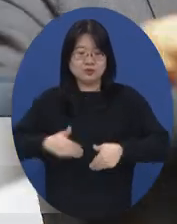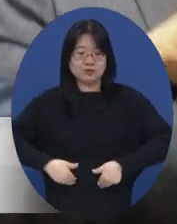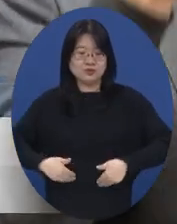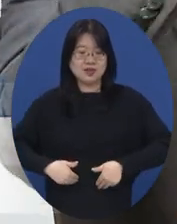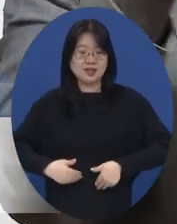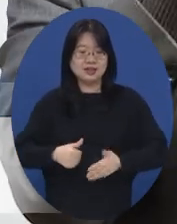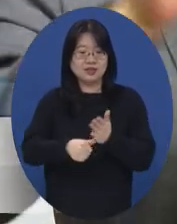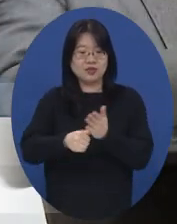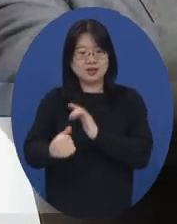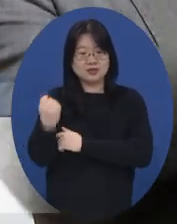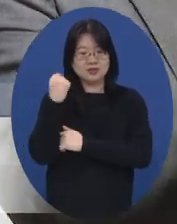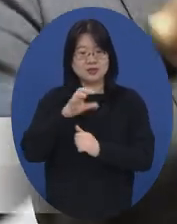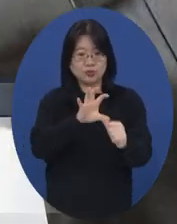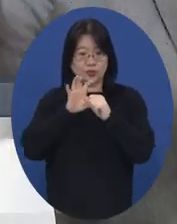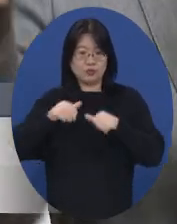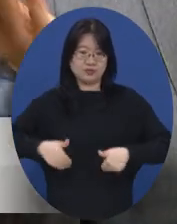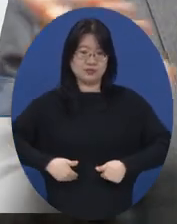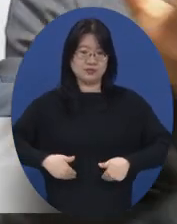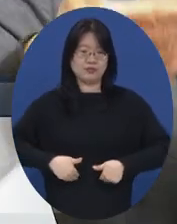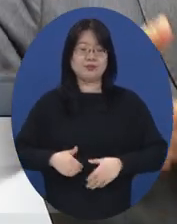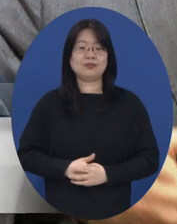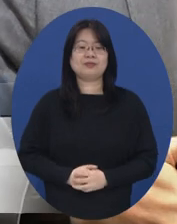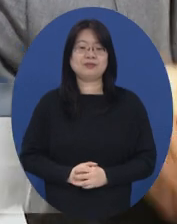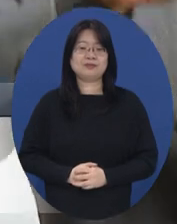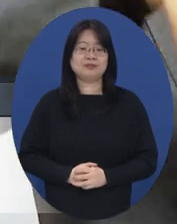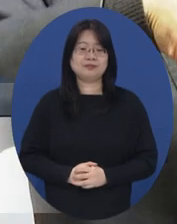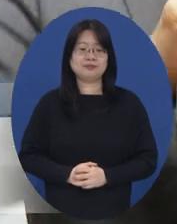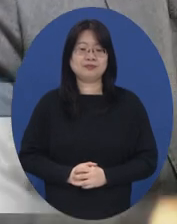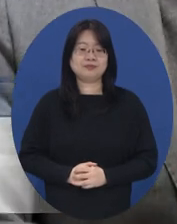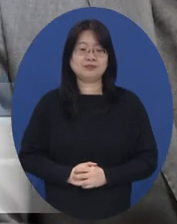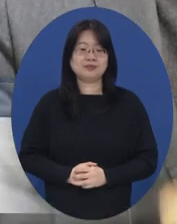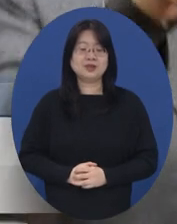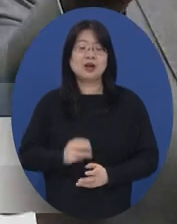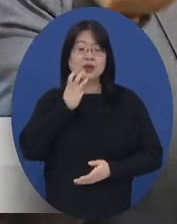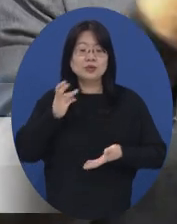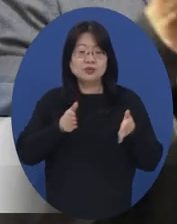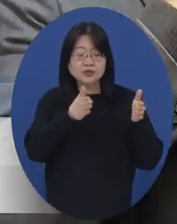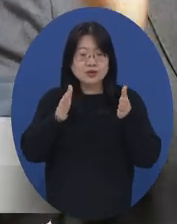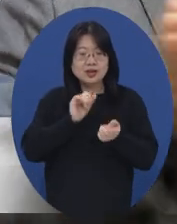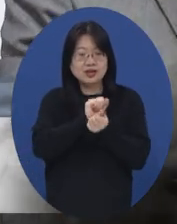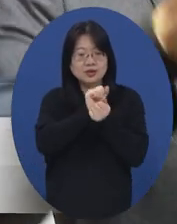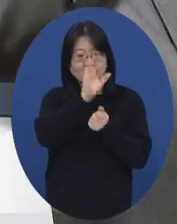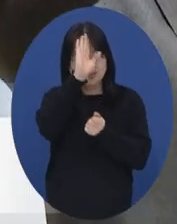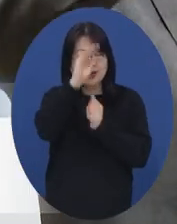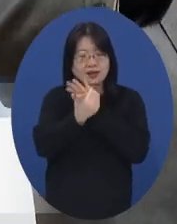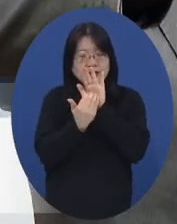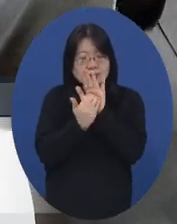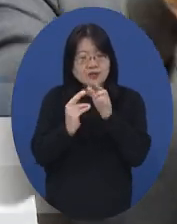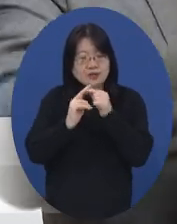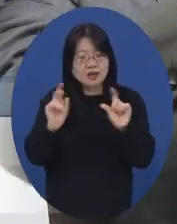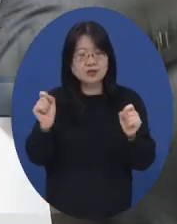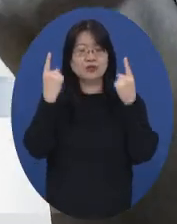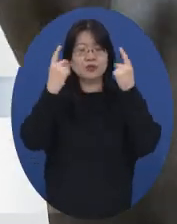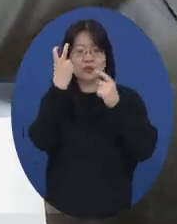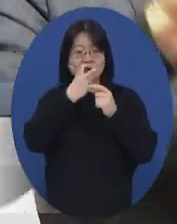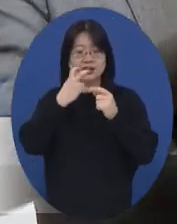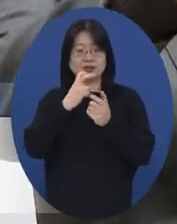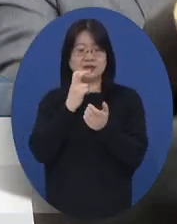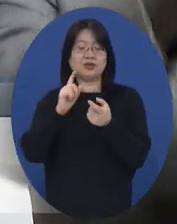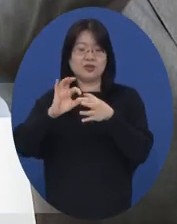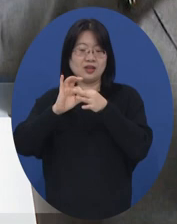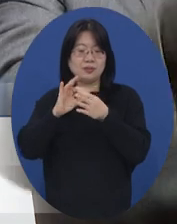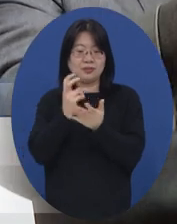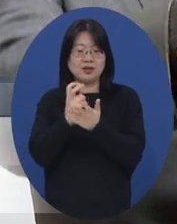자원과 역량을 총동원해야 합니다. 이에 따라 경기도는 감염병의 예방 및 관리에 관한